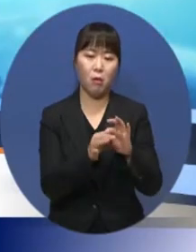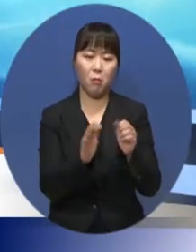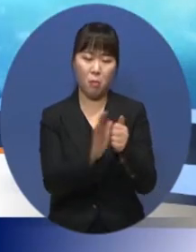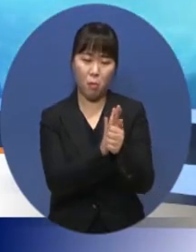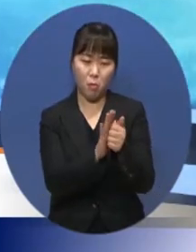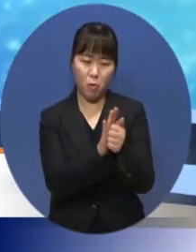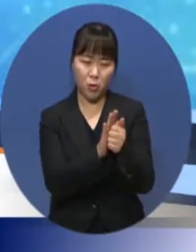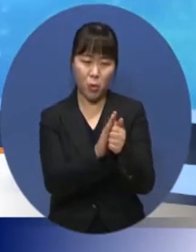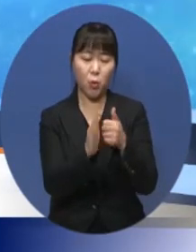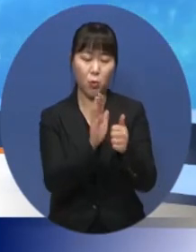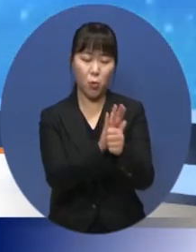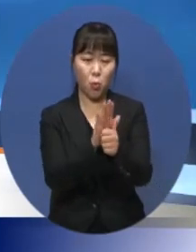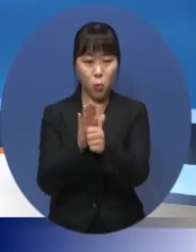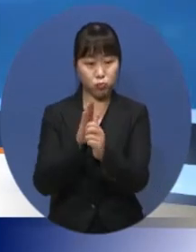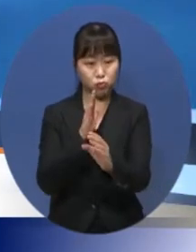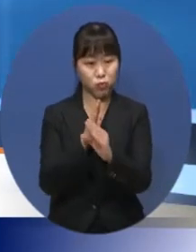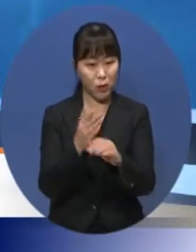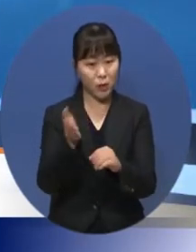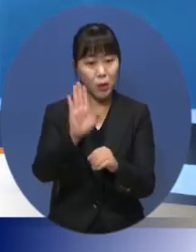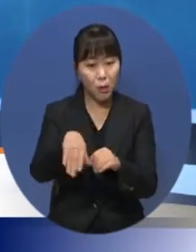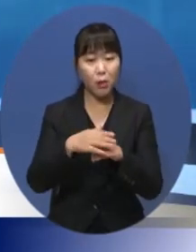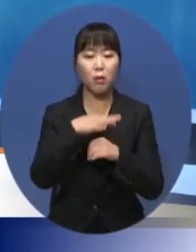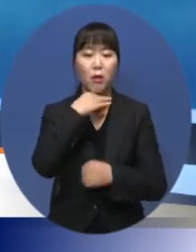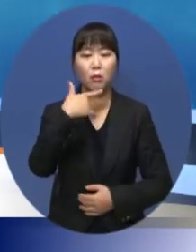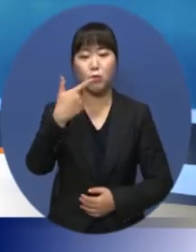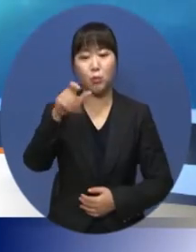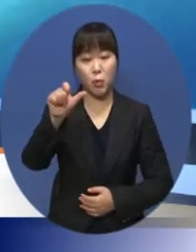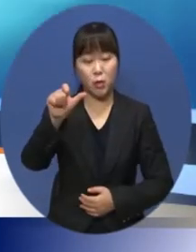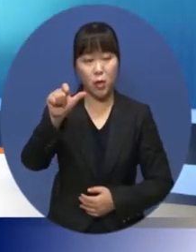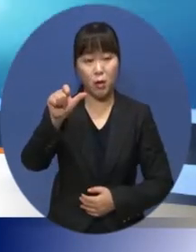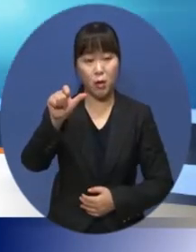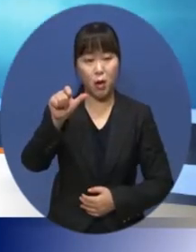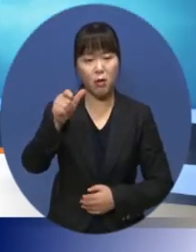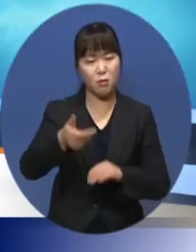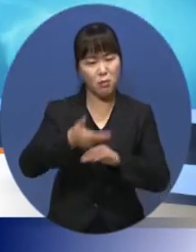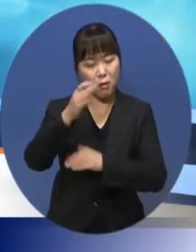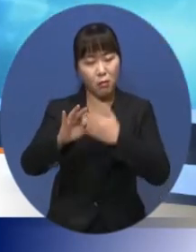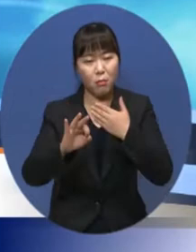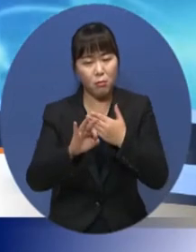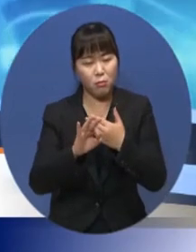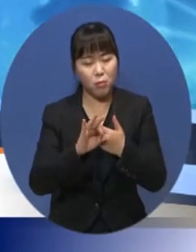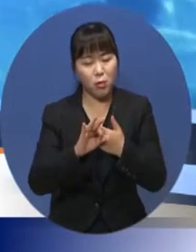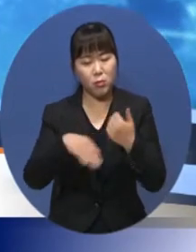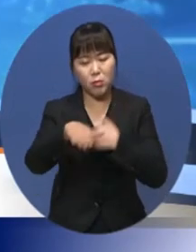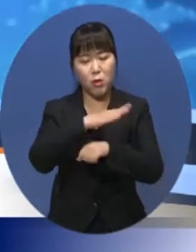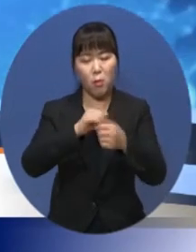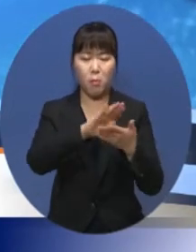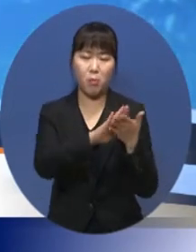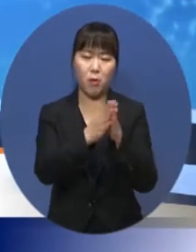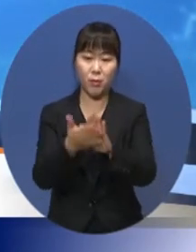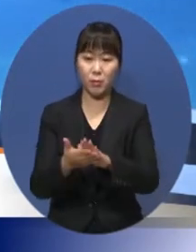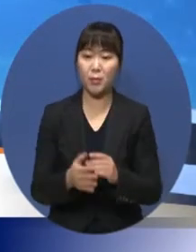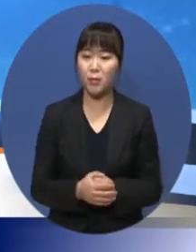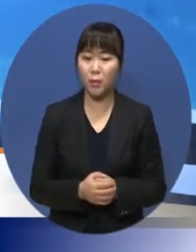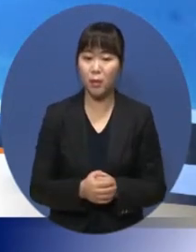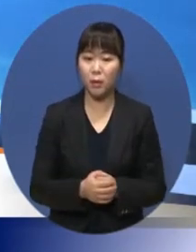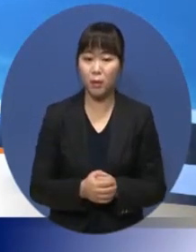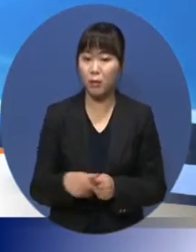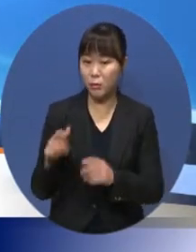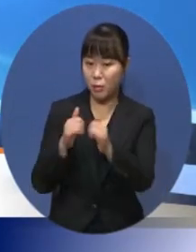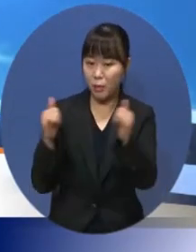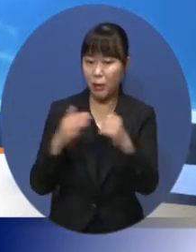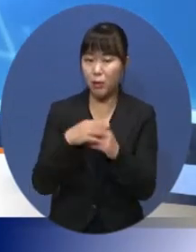통해 도움을 받고 있는데요. 하지만 만 65세 이상이 되면 이야기가 달라집니다.